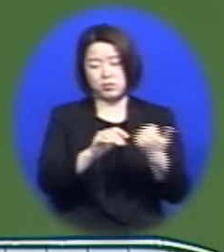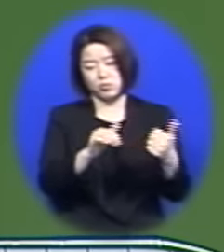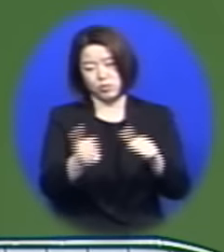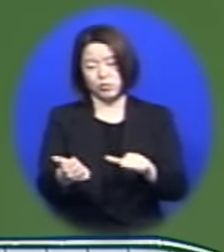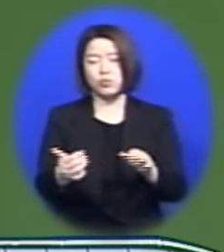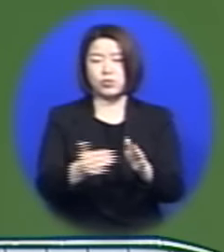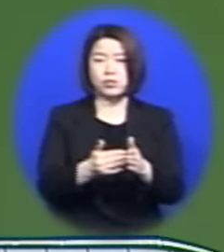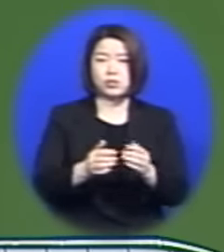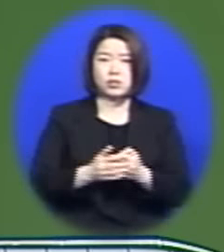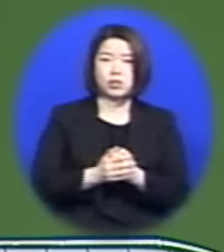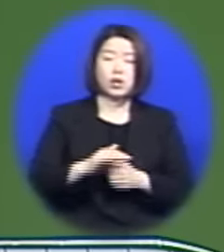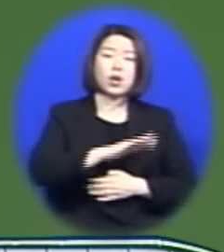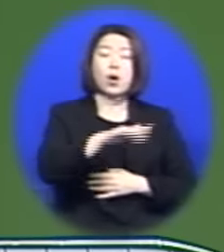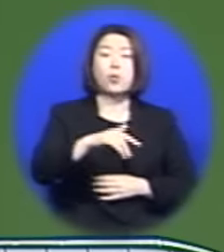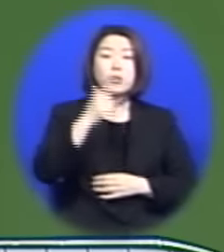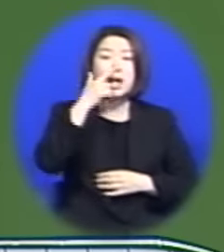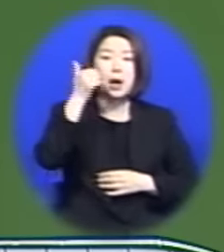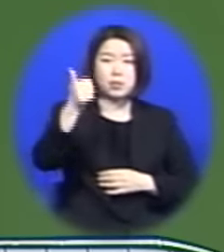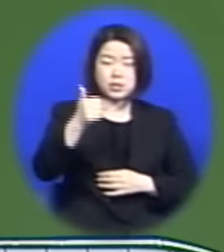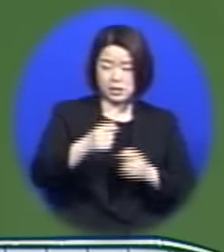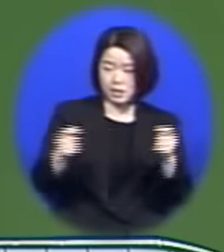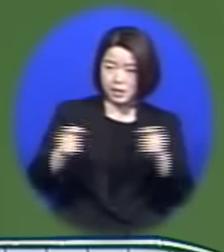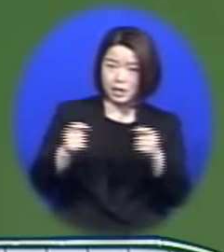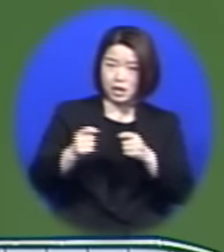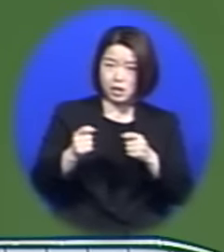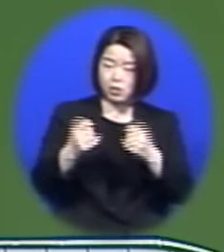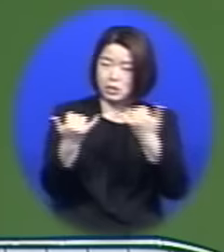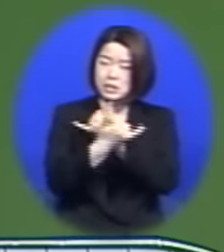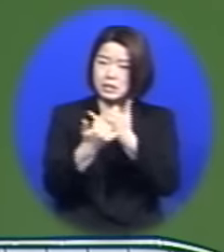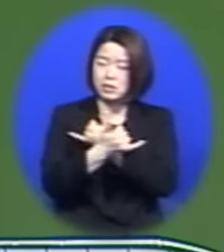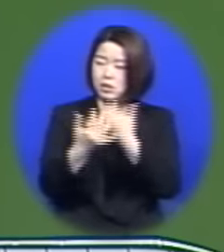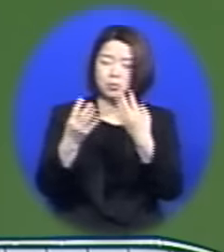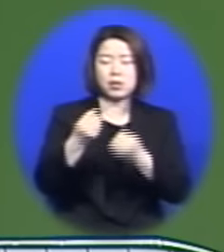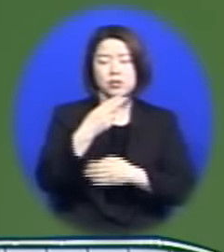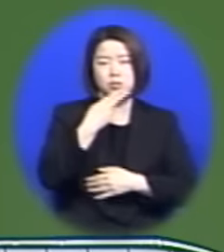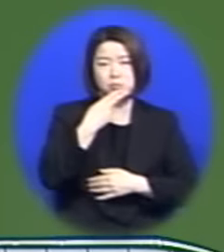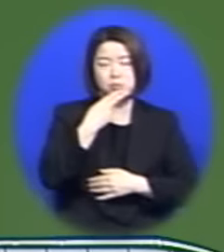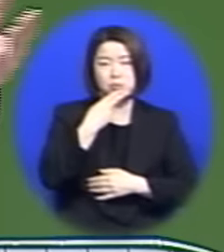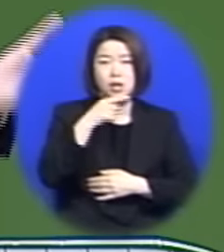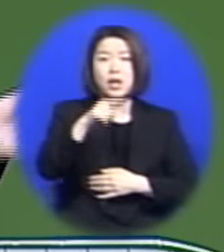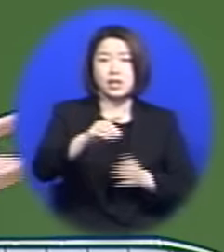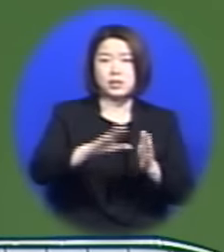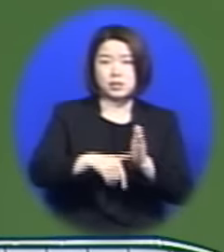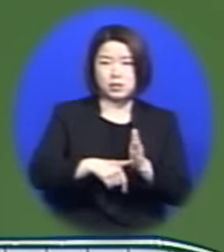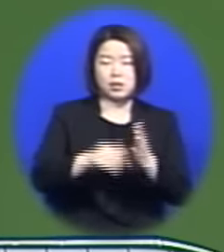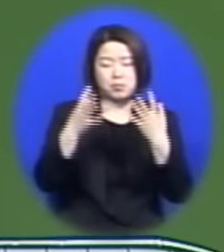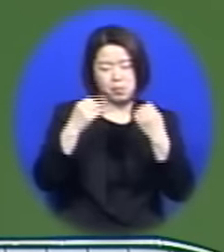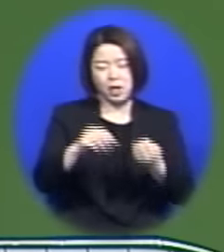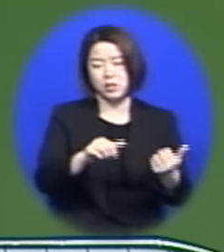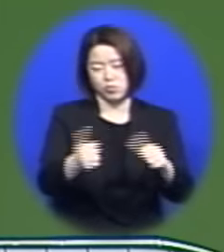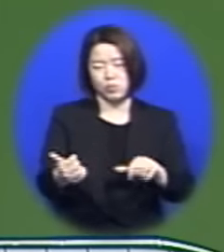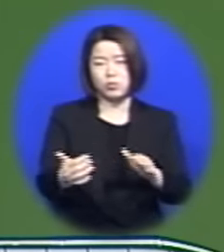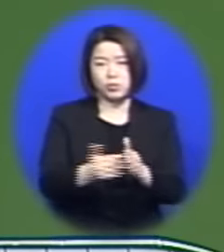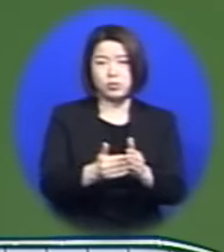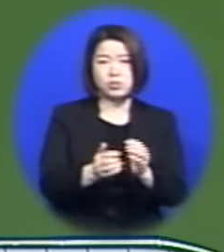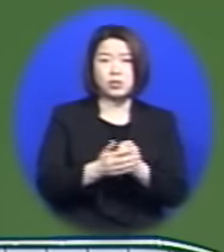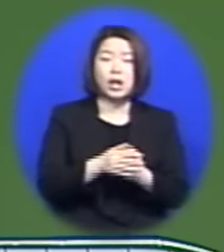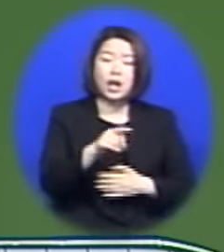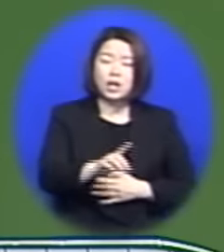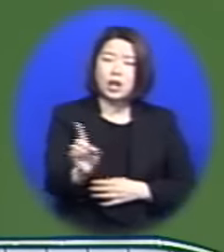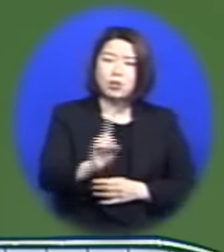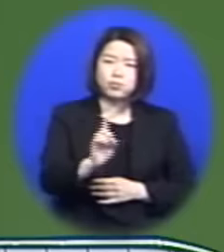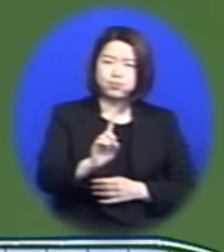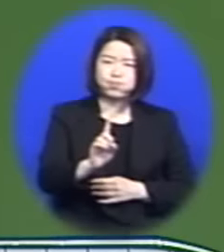하셨습니다 저희 부친에게 가까 친척 친지들이 별로 없으세요 그때 그렇게 돌아가셨어요 이게